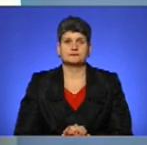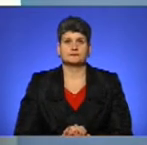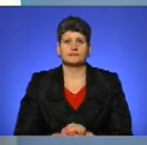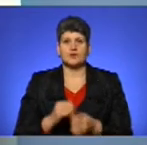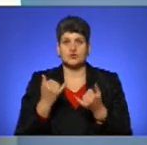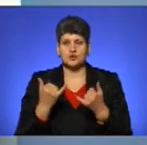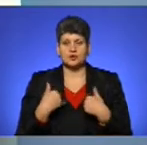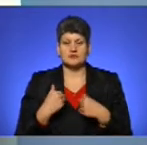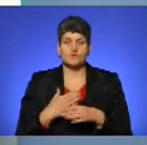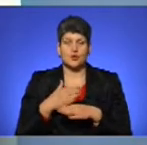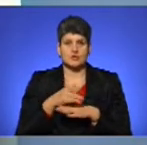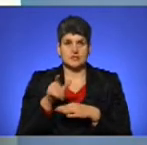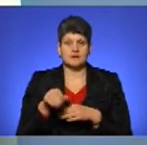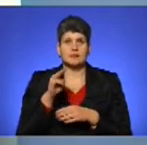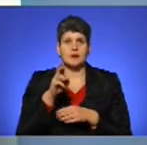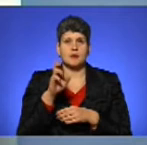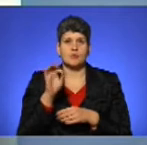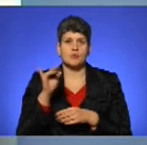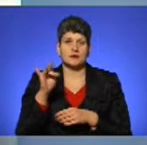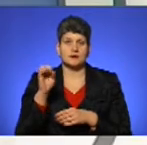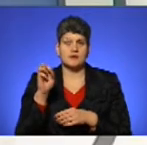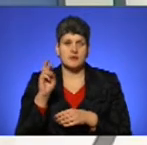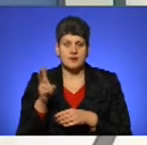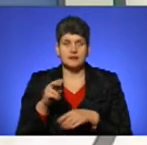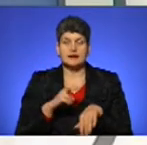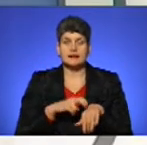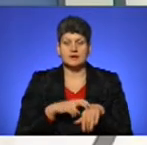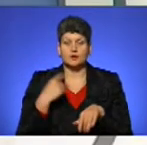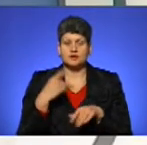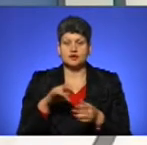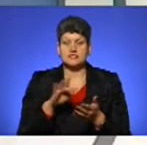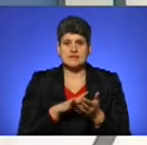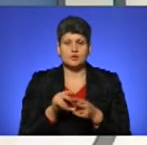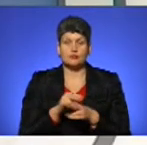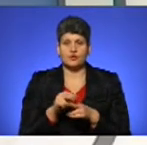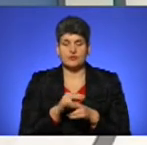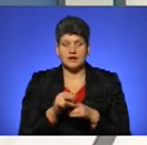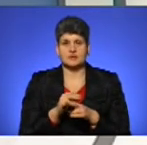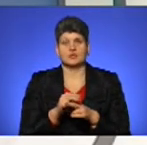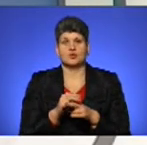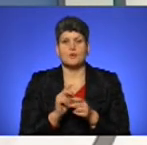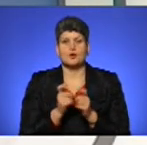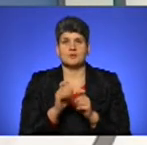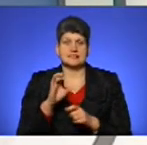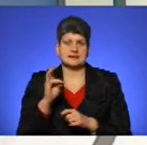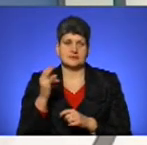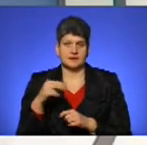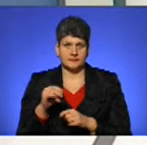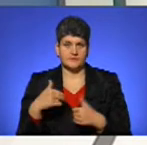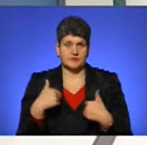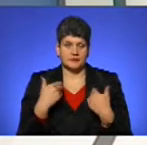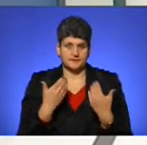Сьогодні в нас в гостях Тамара Буртняк, лікар-епідеміолог обласного центру профілактики та боротьби зі СНІДом. Вітаю вас.